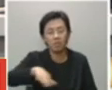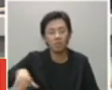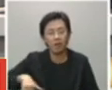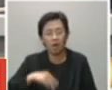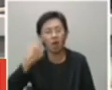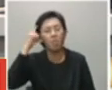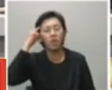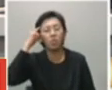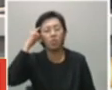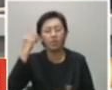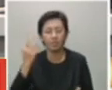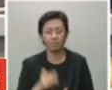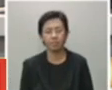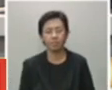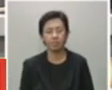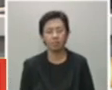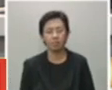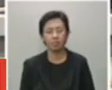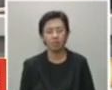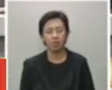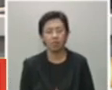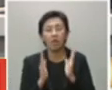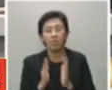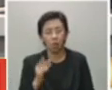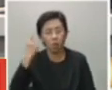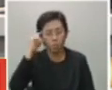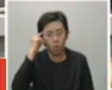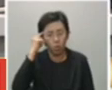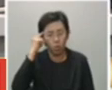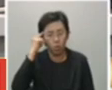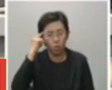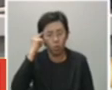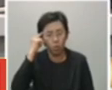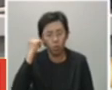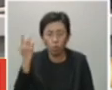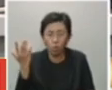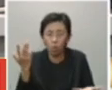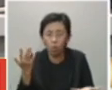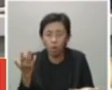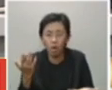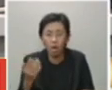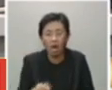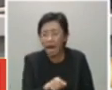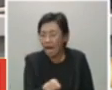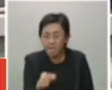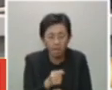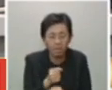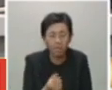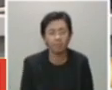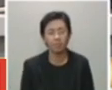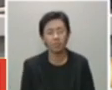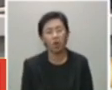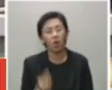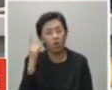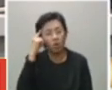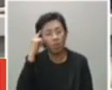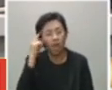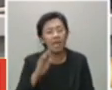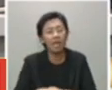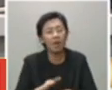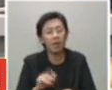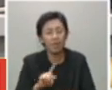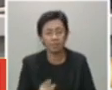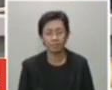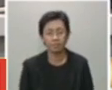รู้ไม่ชี้ครับแต่คนที่ไม่รู้แต่ไปชี้ให้คนอื่นเขาทำเนี่ยทราบไหมครับว่าเขาเรียกว่าอะ